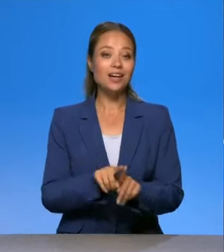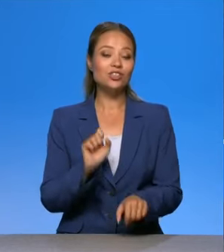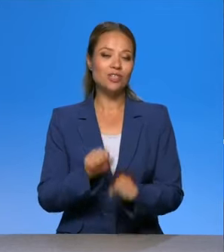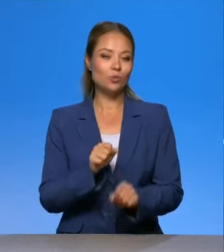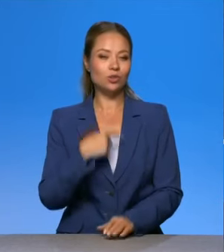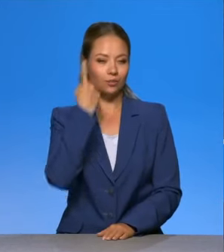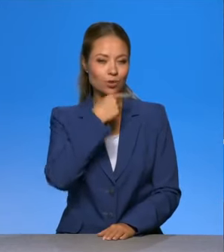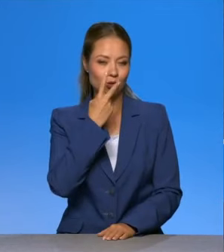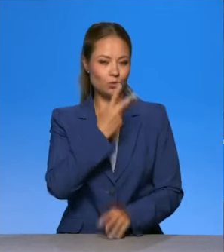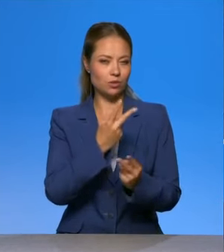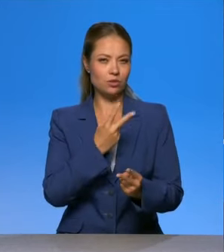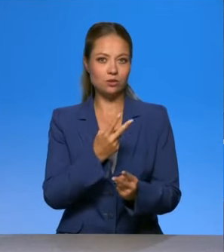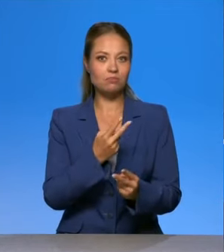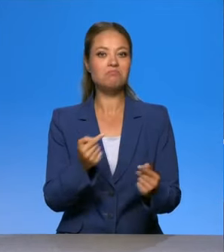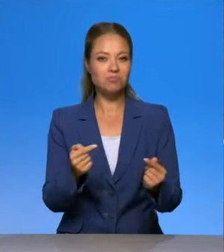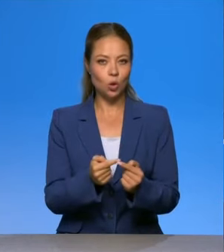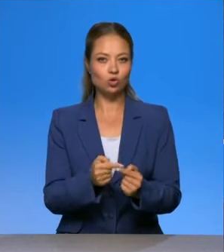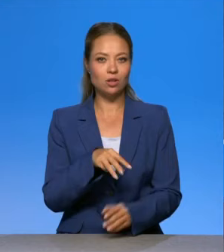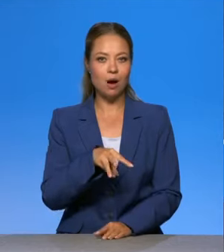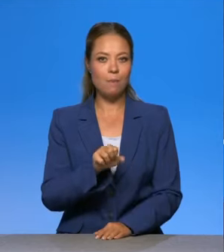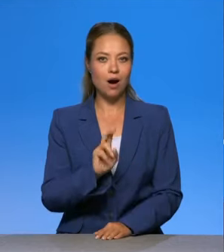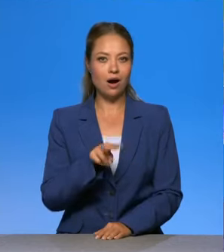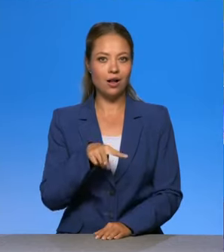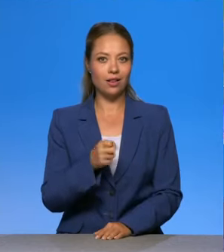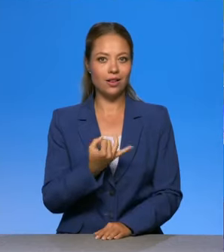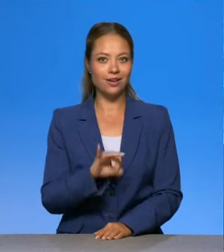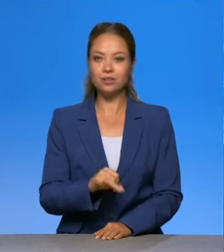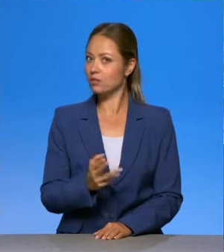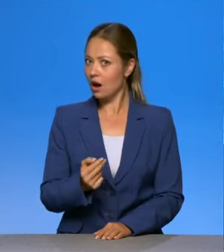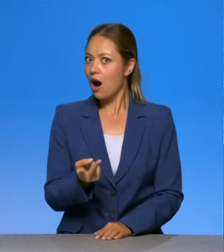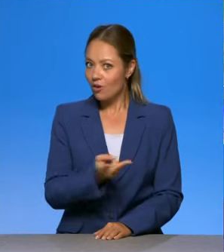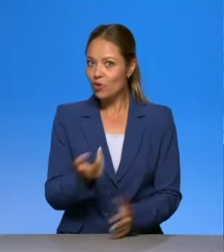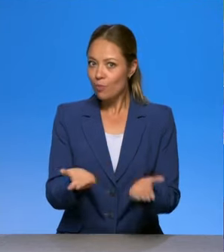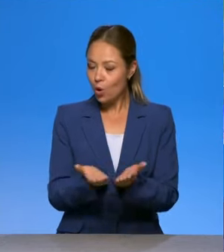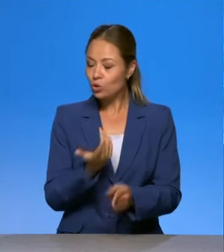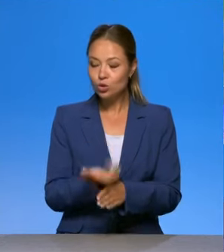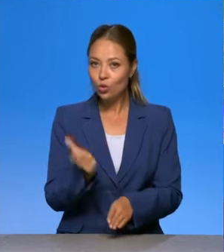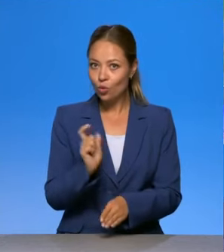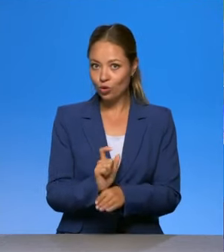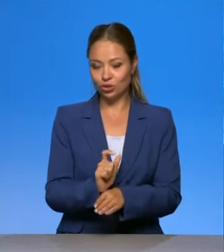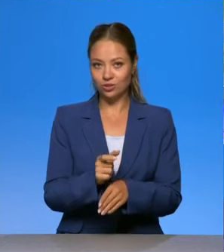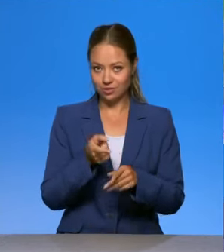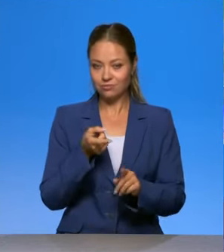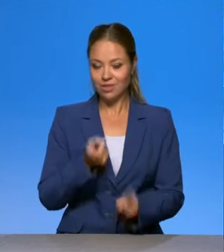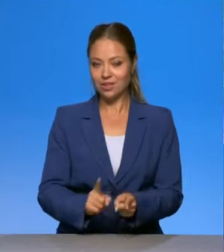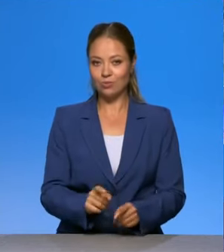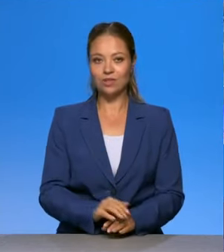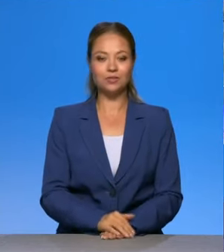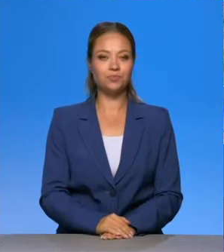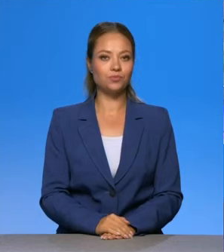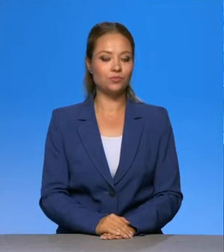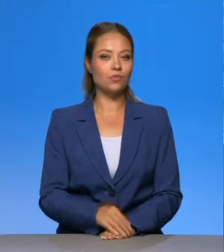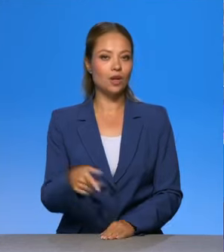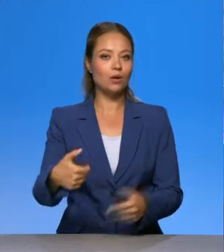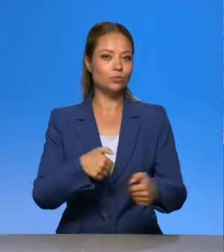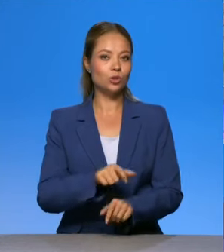посмотрели. Думает, точно, Маклай. Не, ну вы очень по черепу, по форме. Вы очень похожи на самом деле. Определяют. Нам тут пишут из